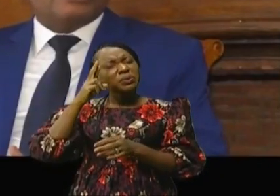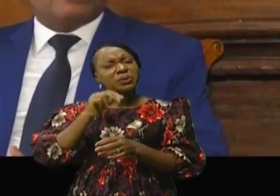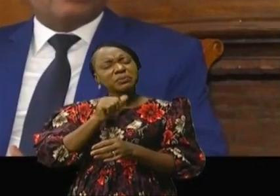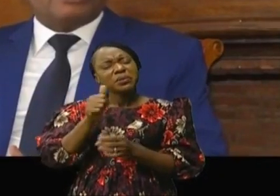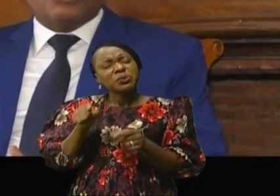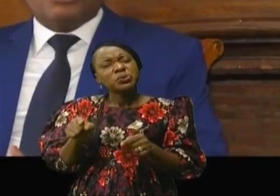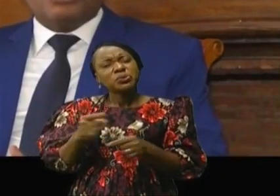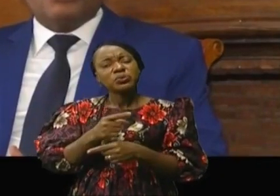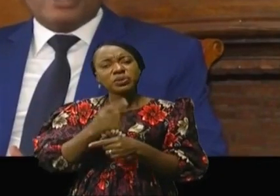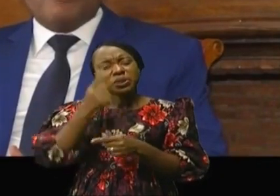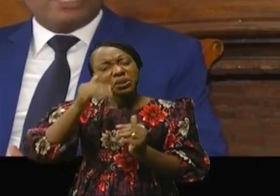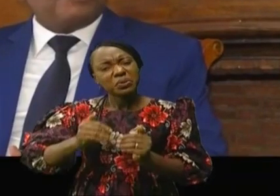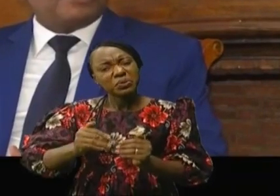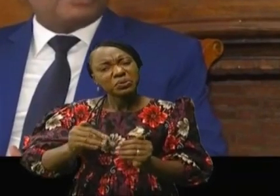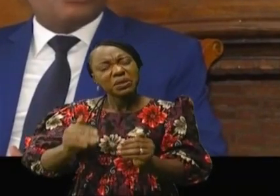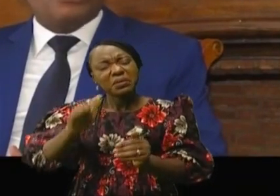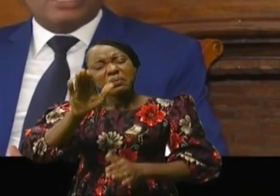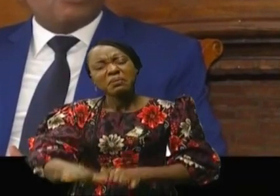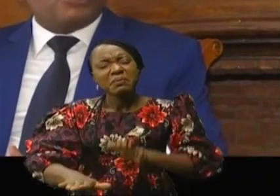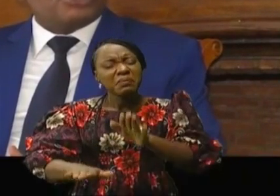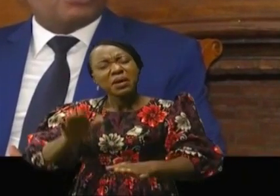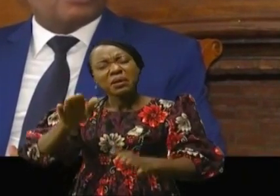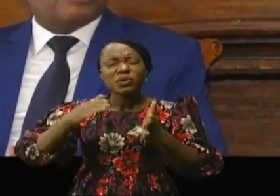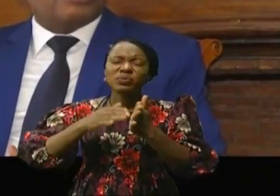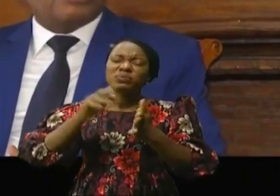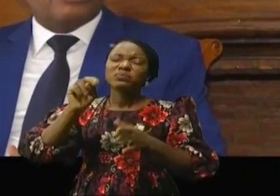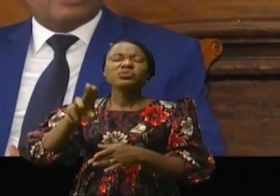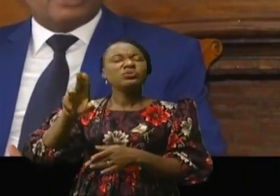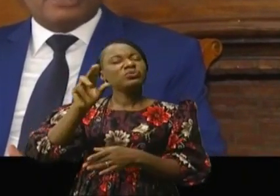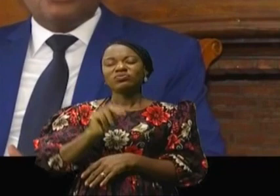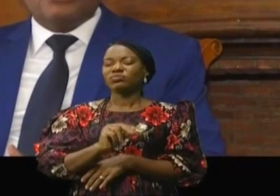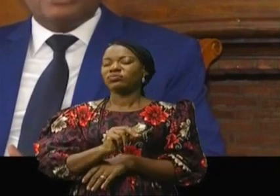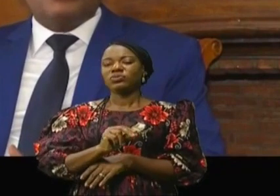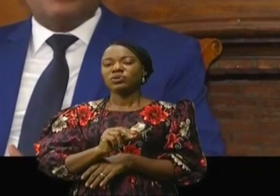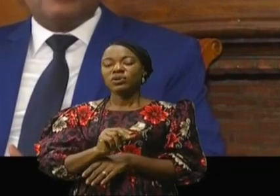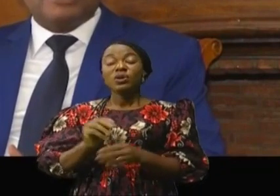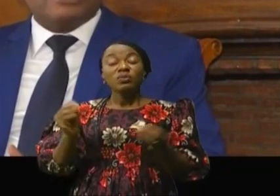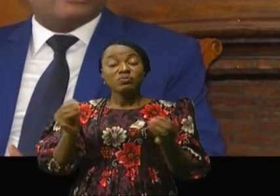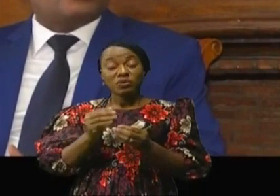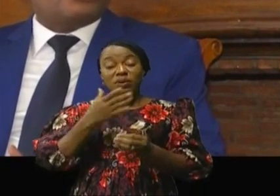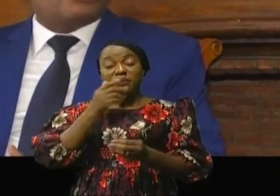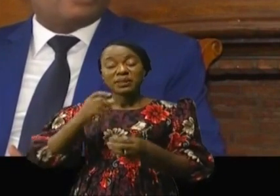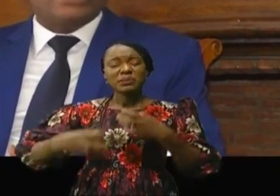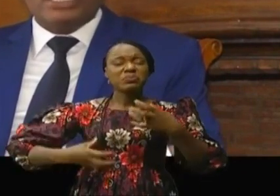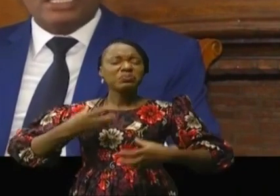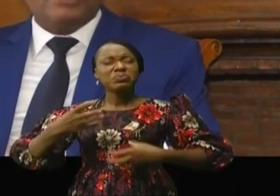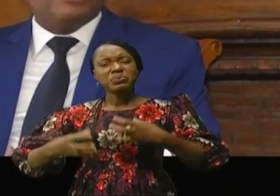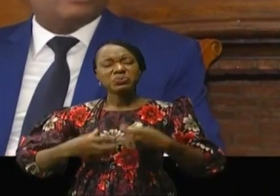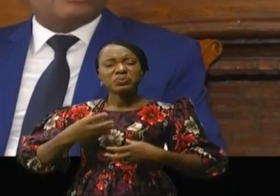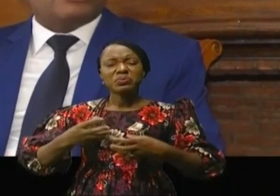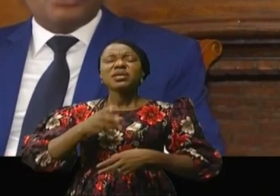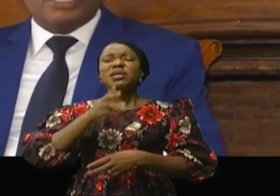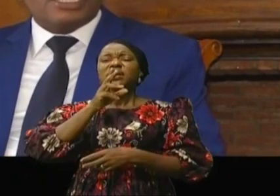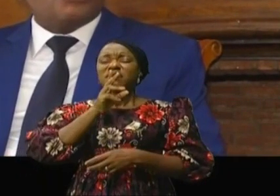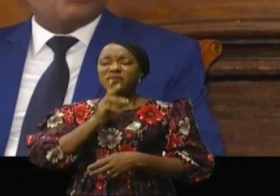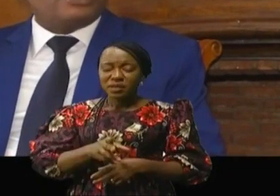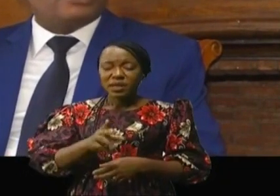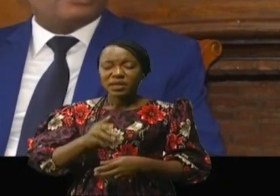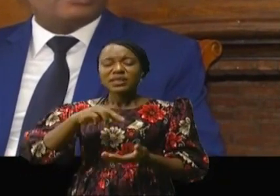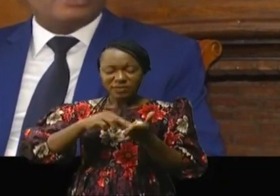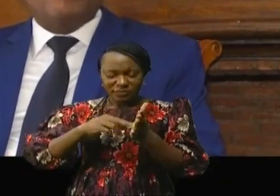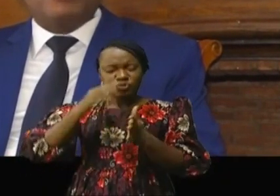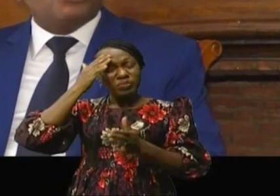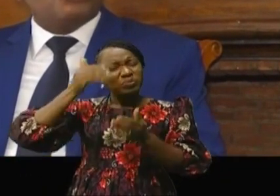valable de continuer à manifester contre la MONUSCO, étant donné que les revendications légitimes sont déjà